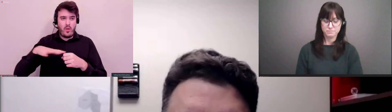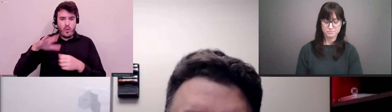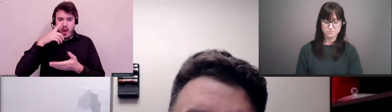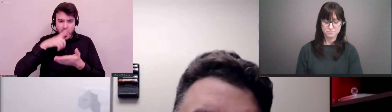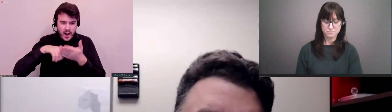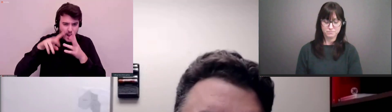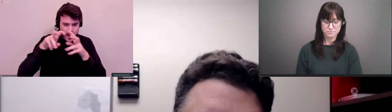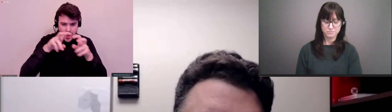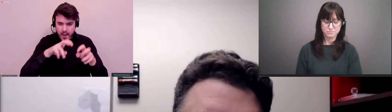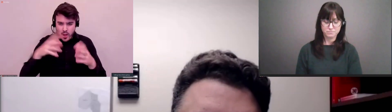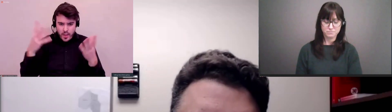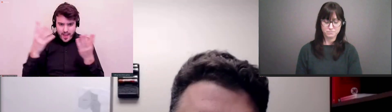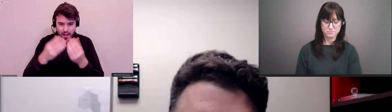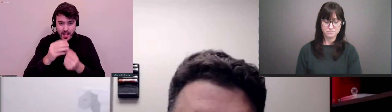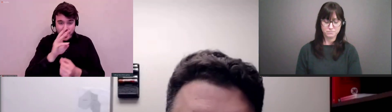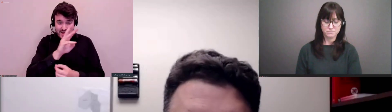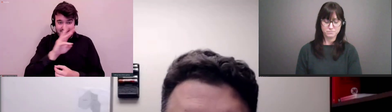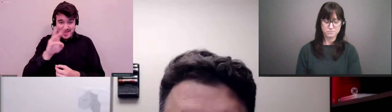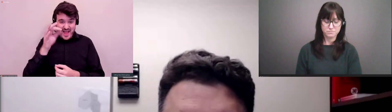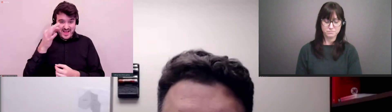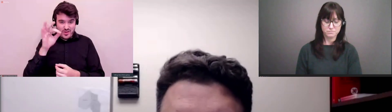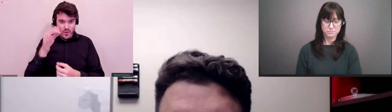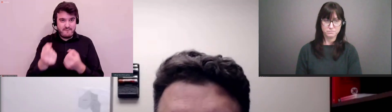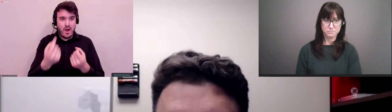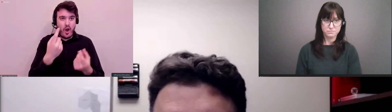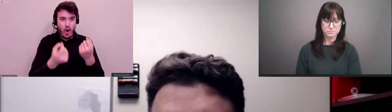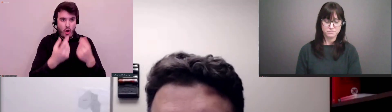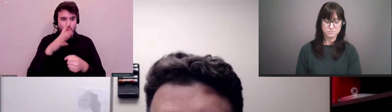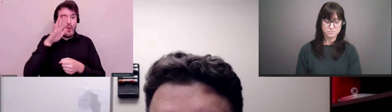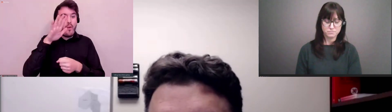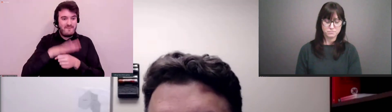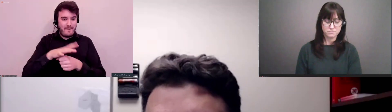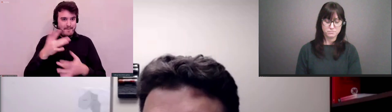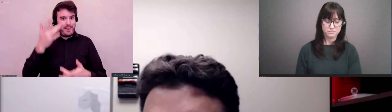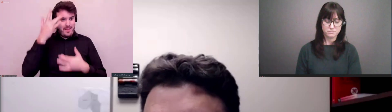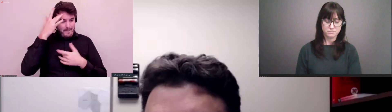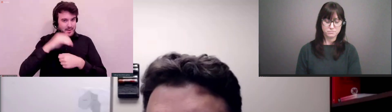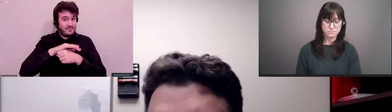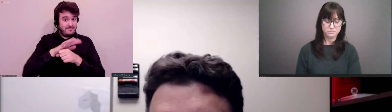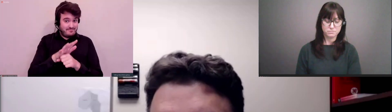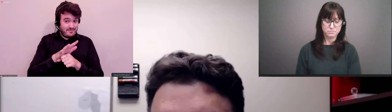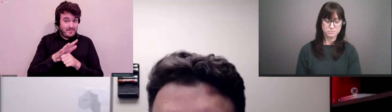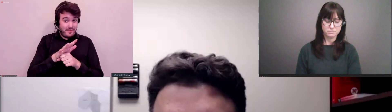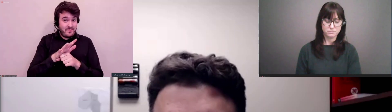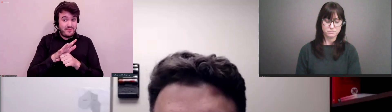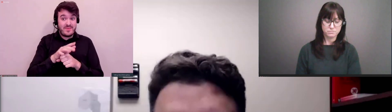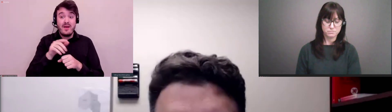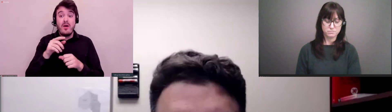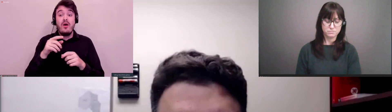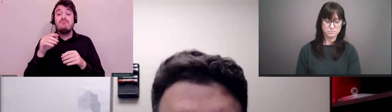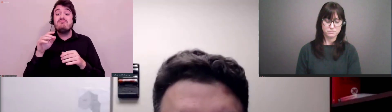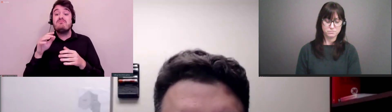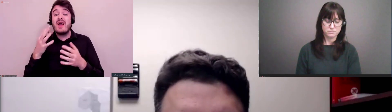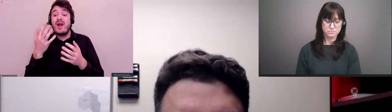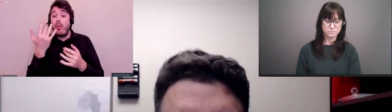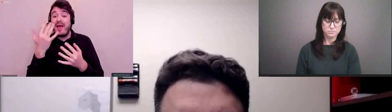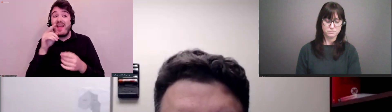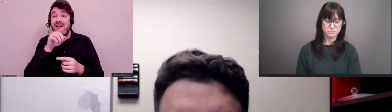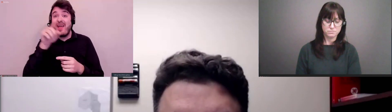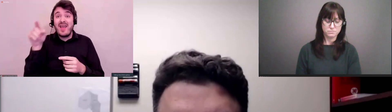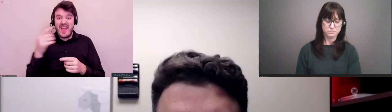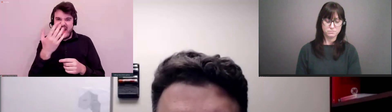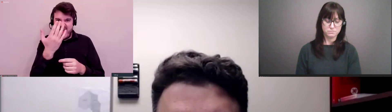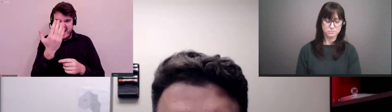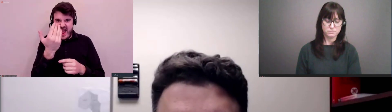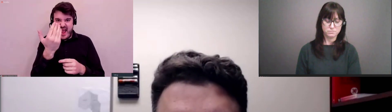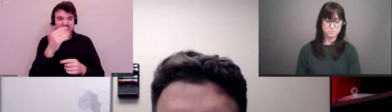619 cas confirmés en laboratoire dans notre communauté et 15 éclosion continue dans des